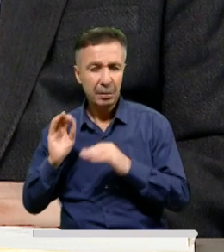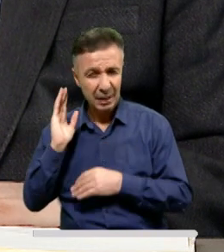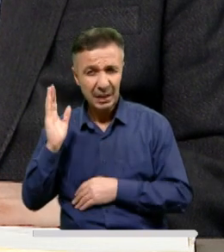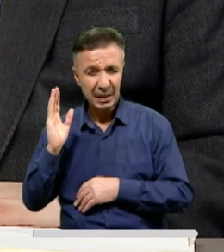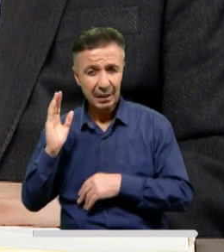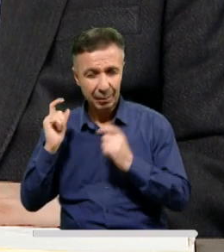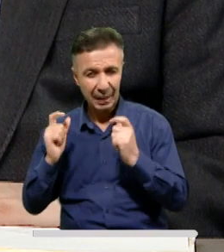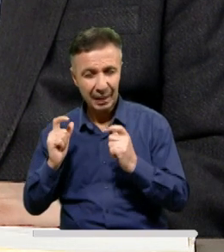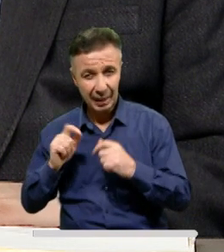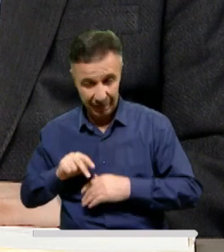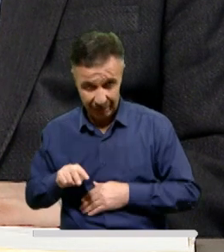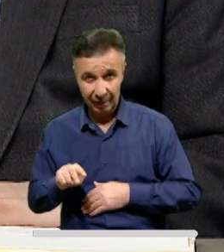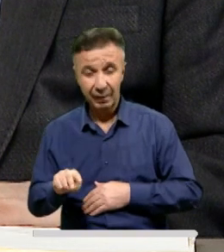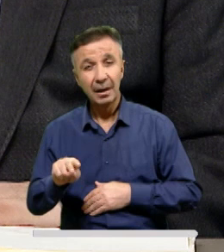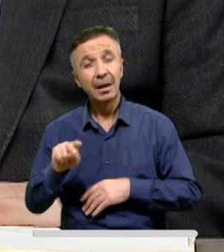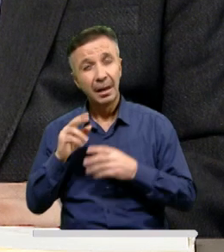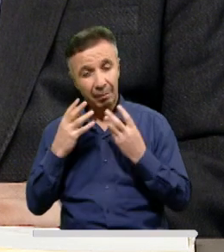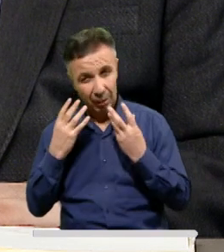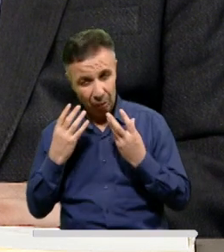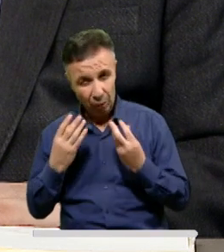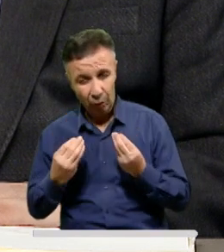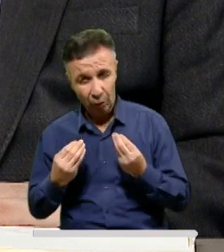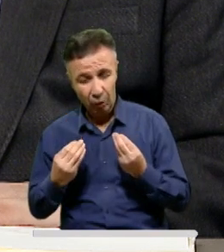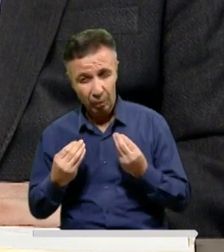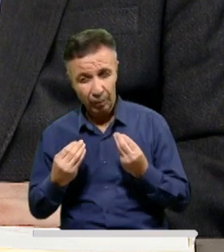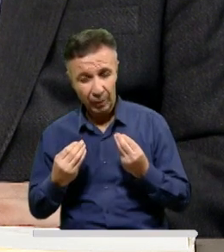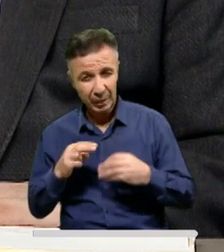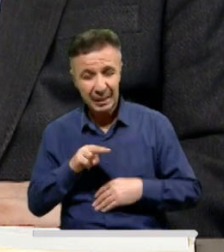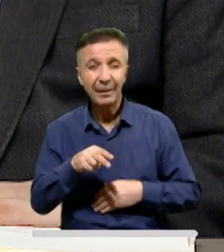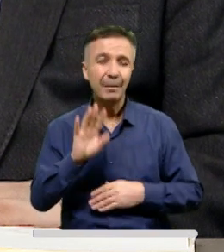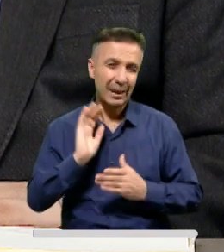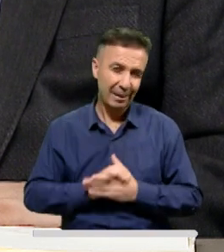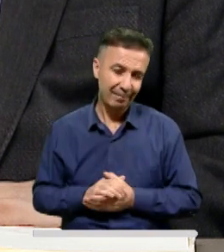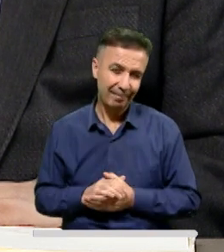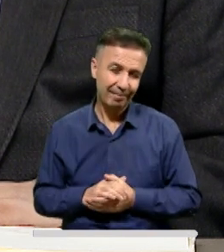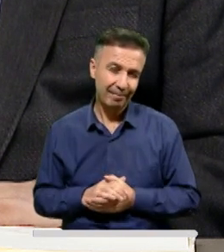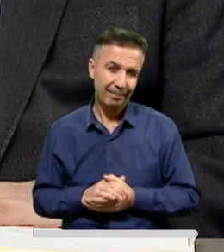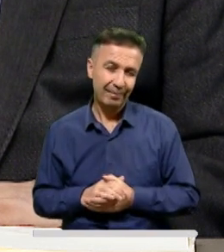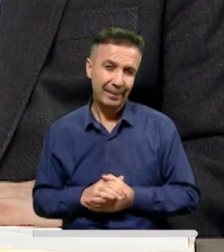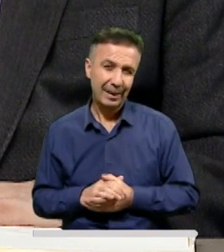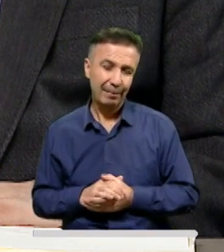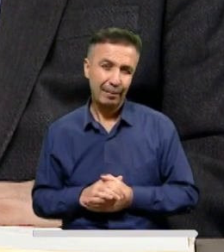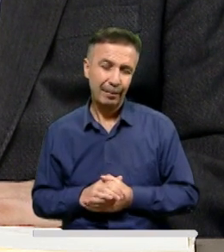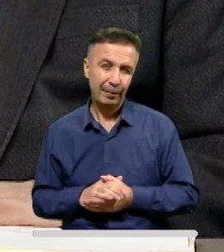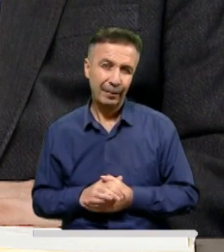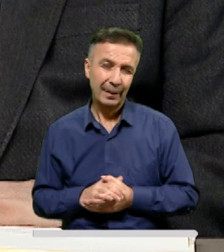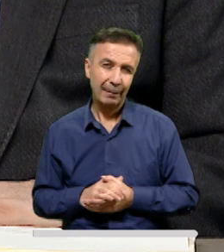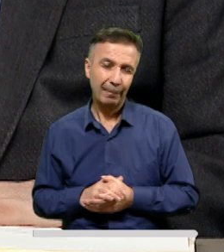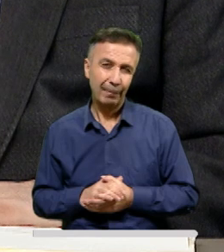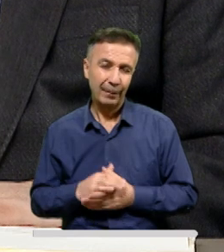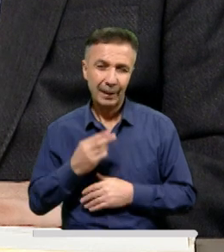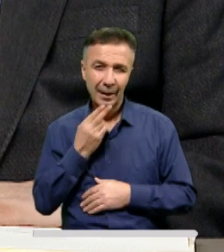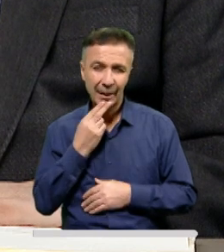zaman seferi mi sayılırım? Seferi sayılmaz mıyım? Peki kızla, Saniye abla. Kardeşlerim var. Onların yanına